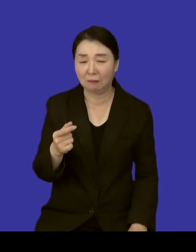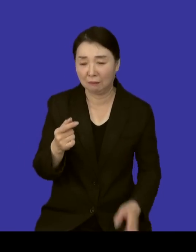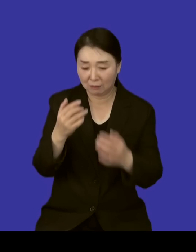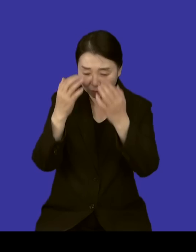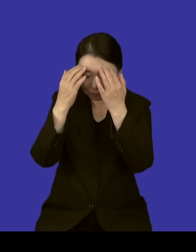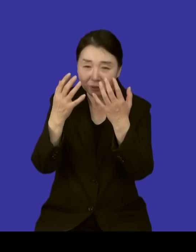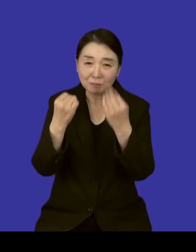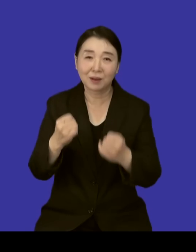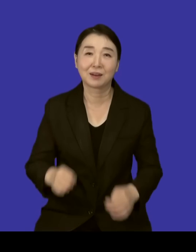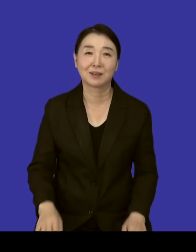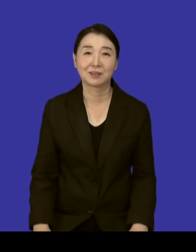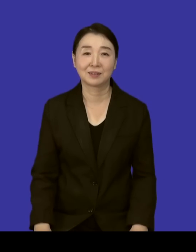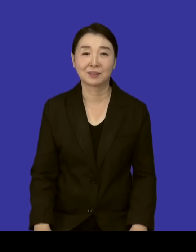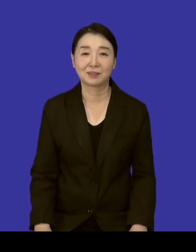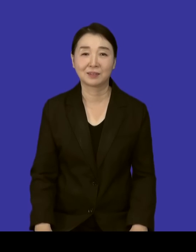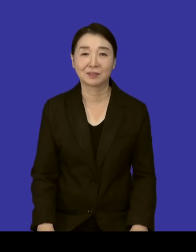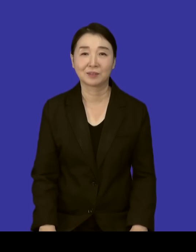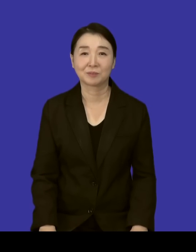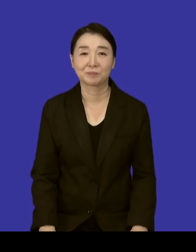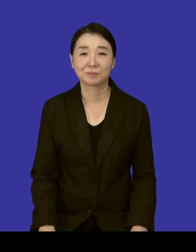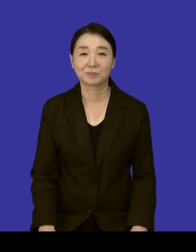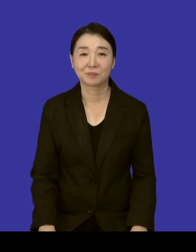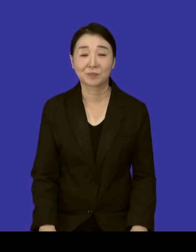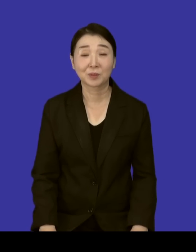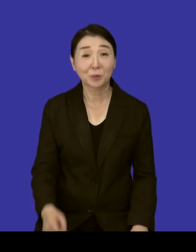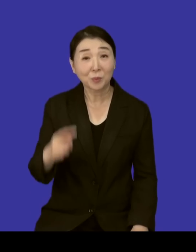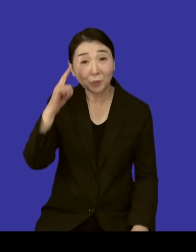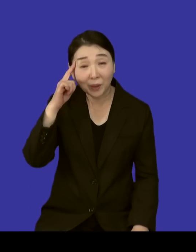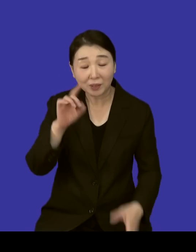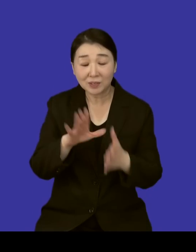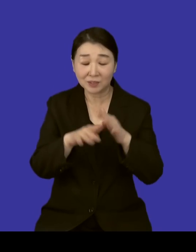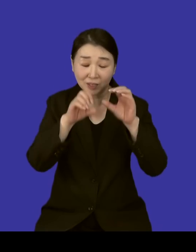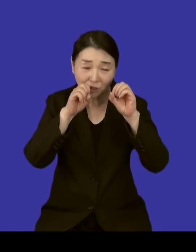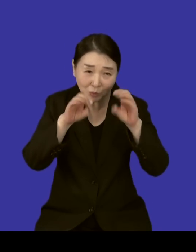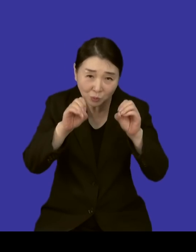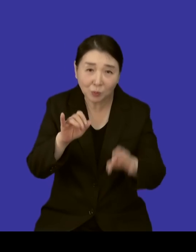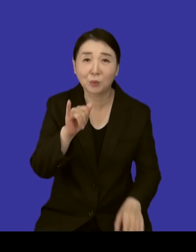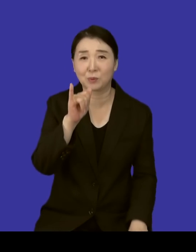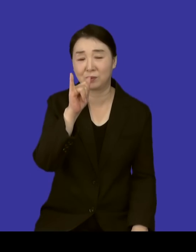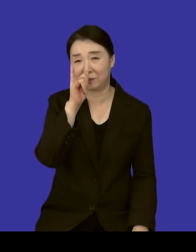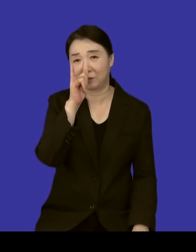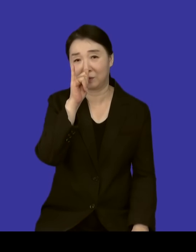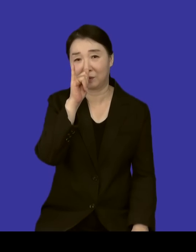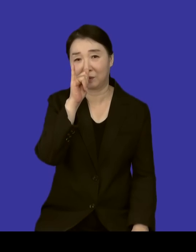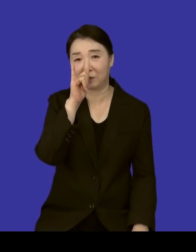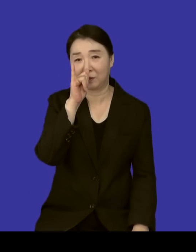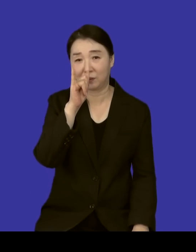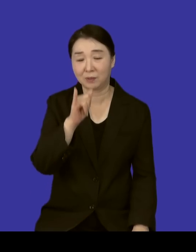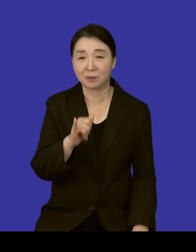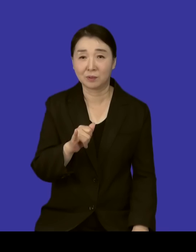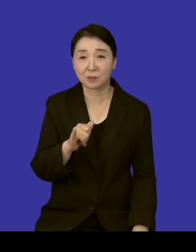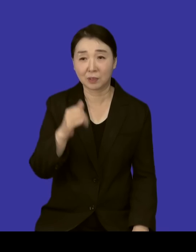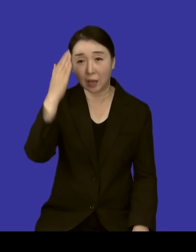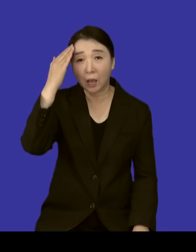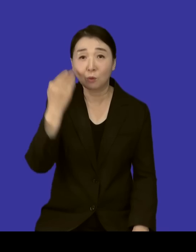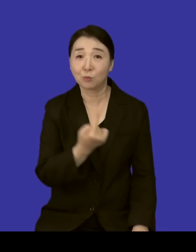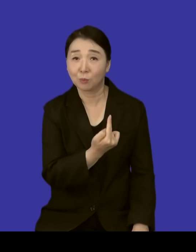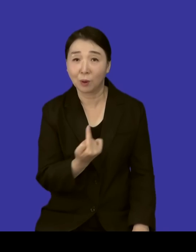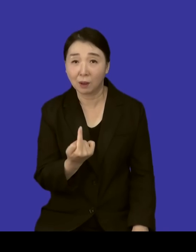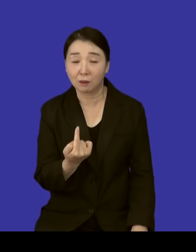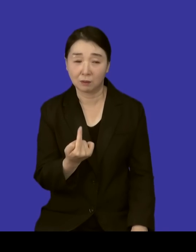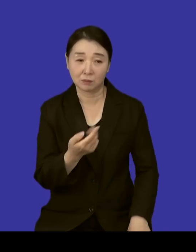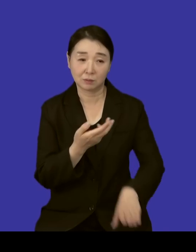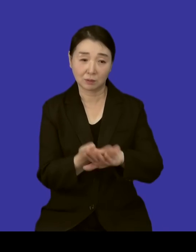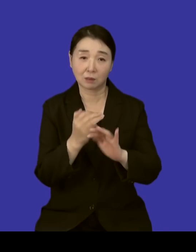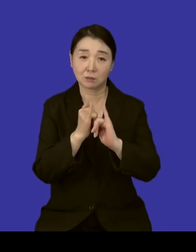어머니가. 그러니까 그때는 그래도 이렇게 막 전도를 하시고 핍박이 있으니까. 네. 그래서 이남에 내려오셨는데